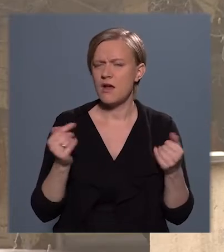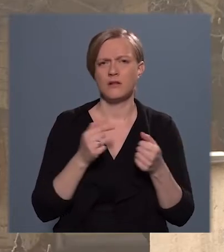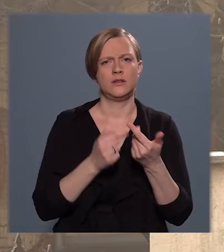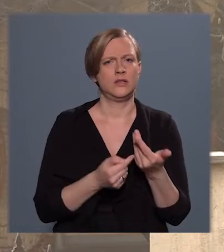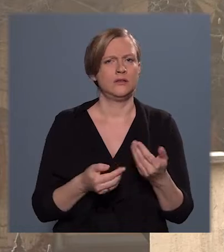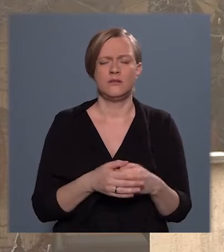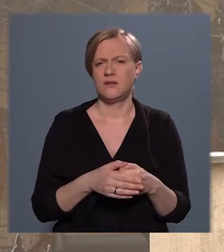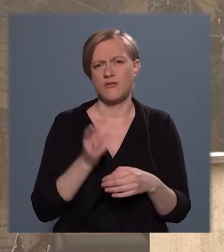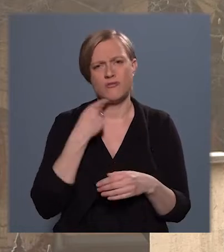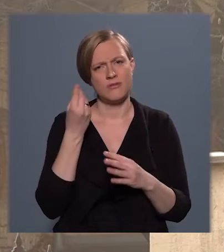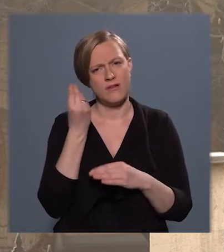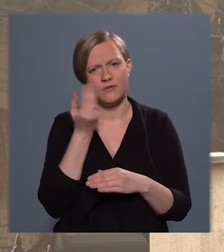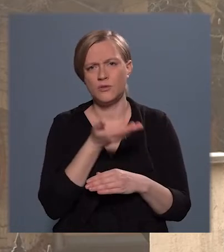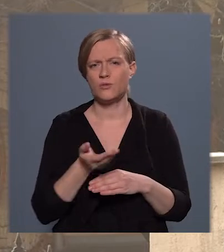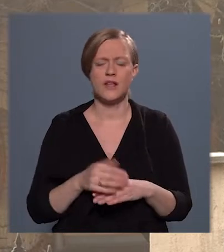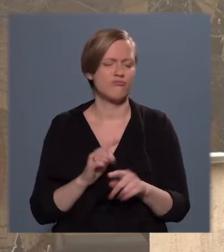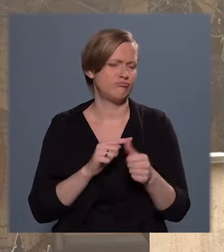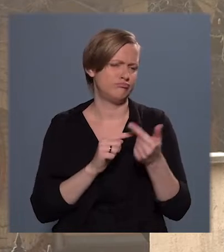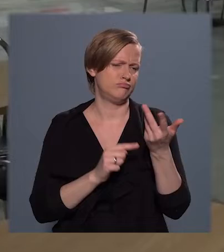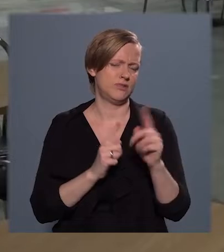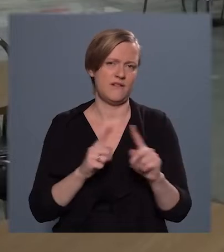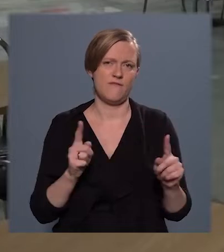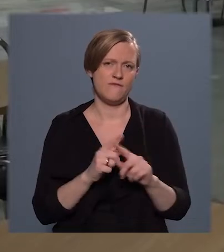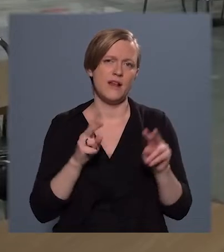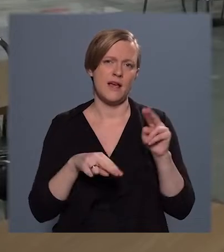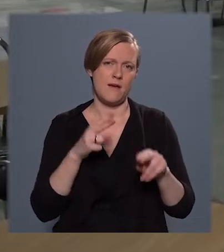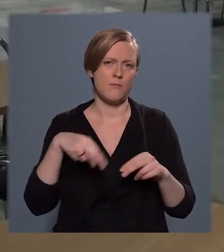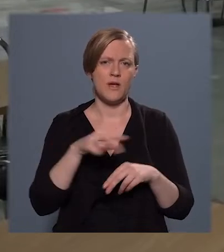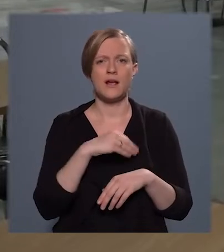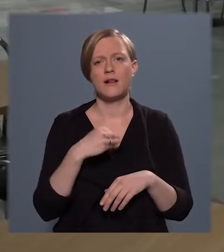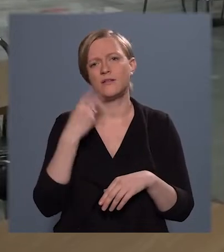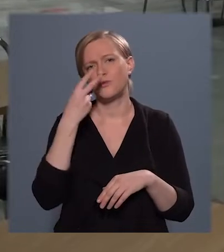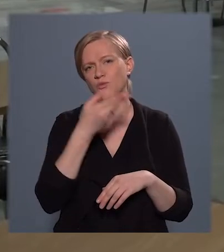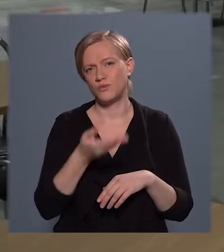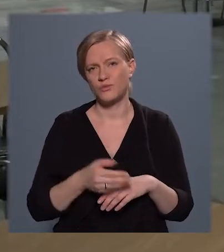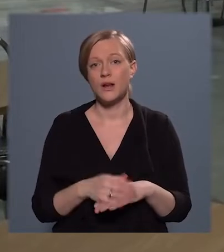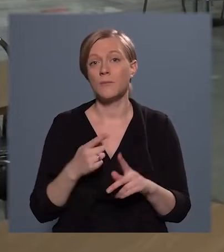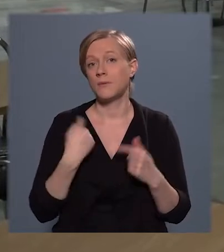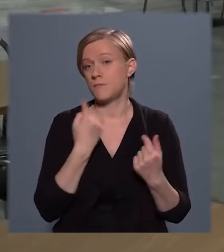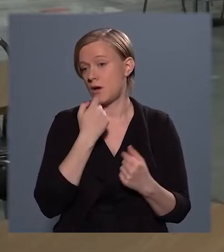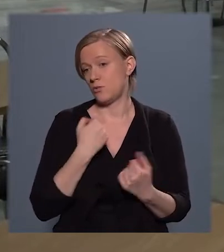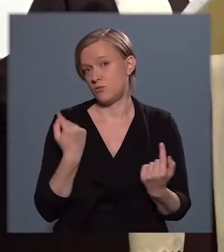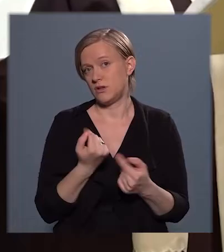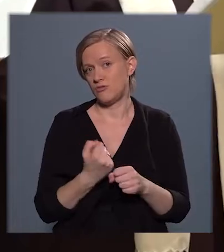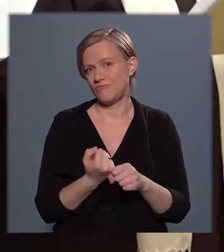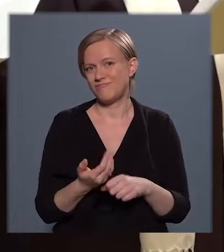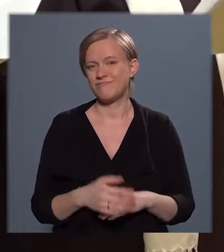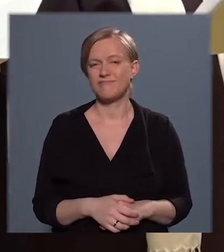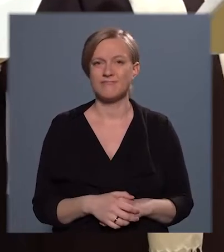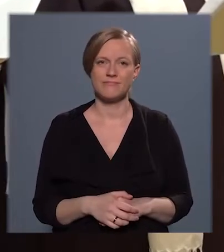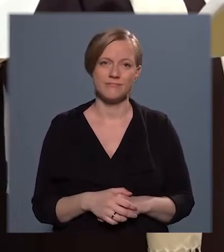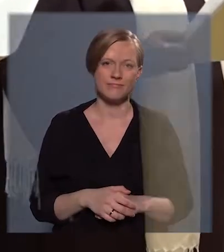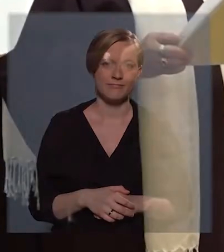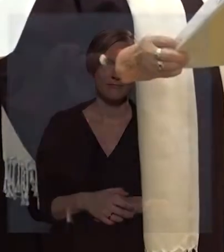kiállításokig, nyelvtanulásig, tehát mindenféle módon ápolják a lengyel kultúrát, és mi magunk is ezt tesszük.